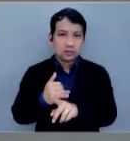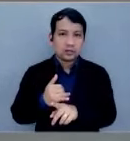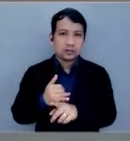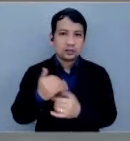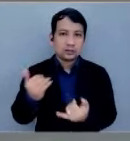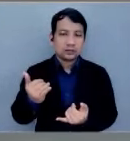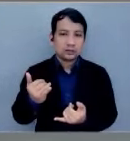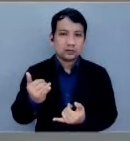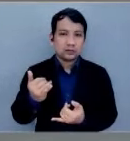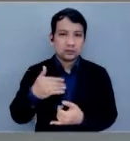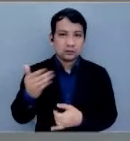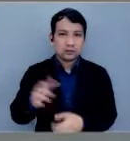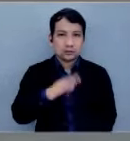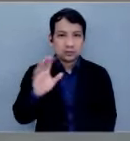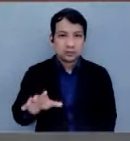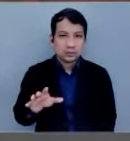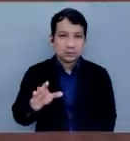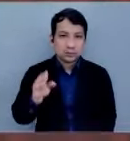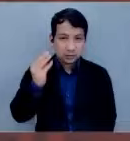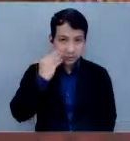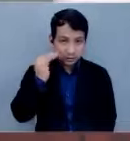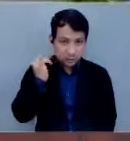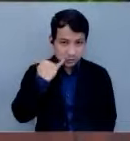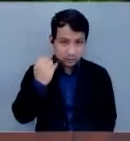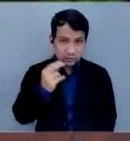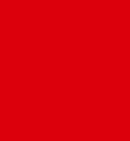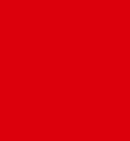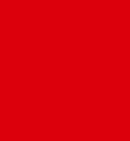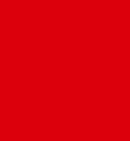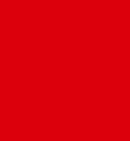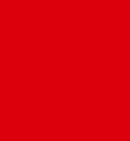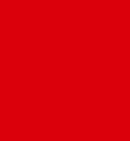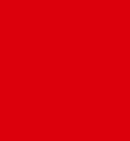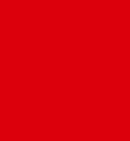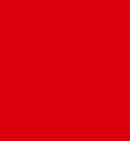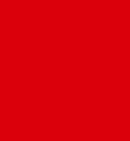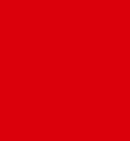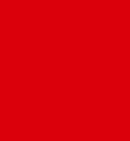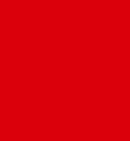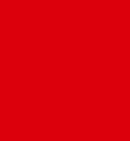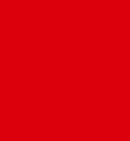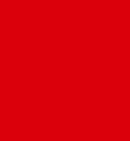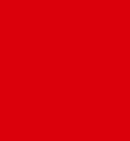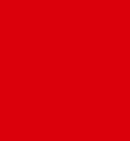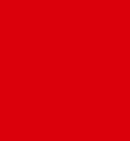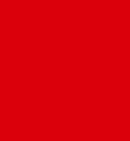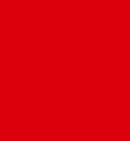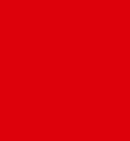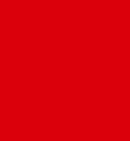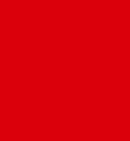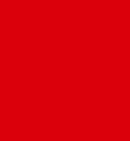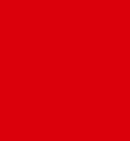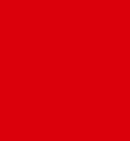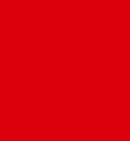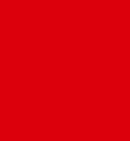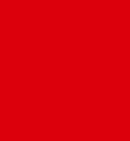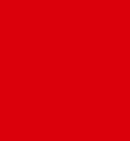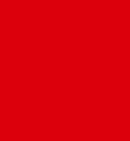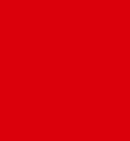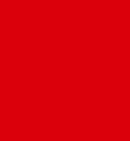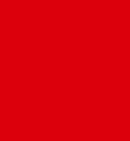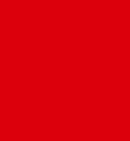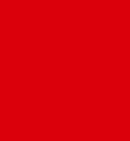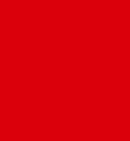sa Frontline, MJ Marfori, News 5. Mga kapatid, ito po ang inyong K-Alaman Queen,